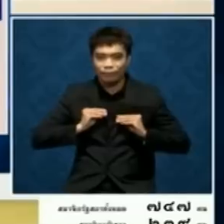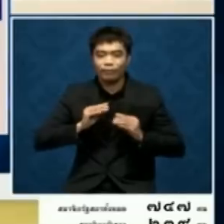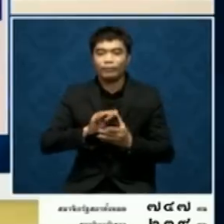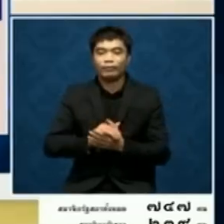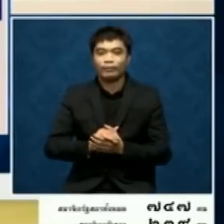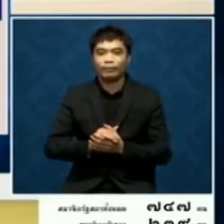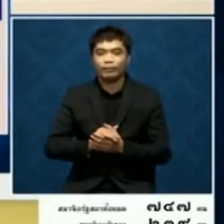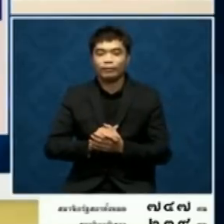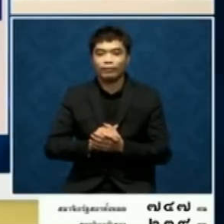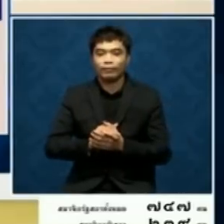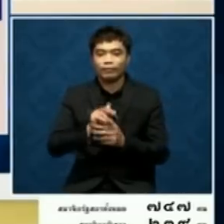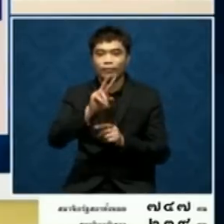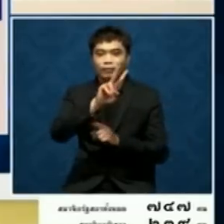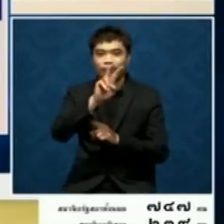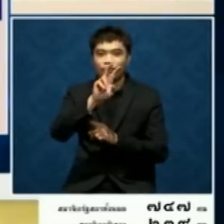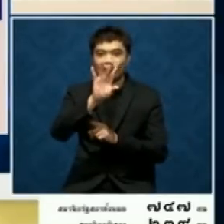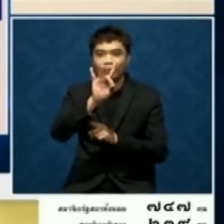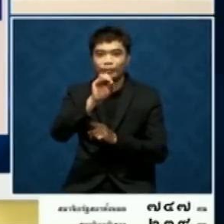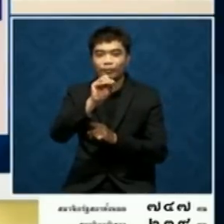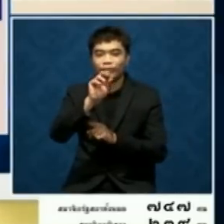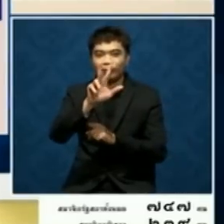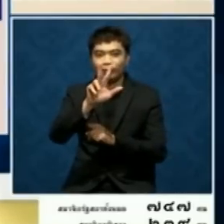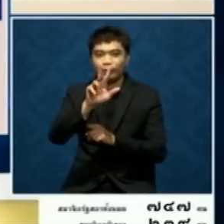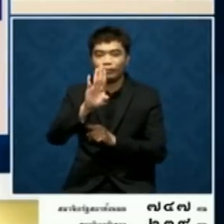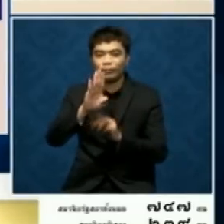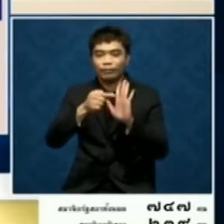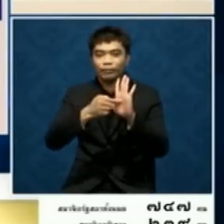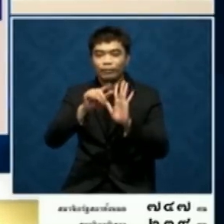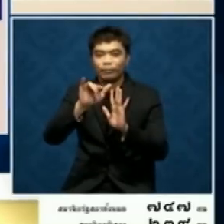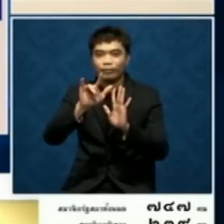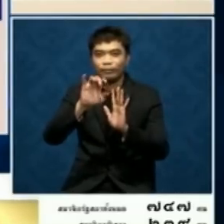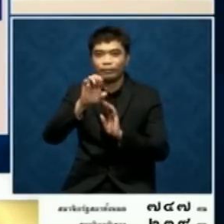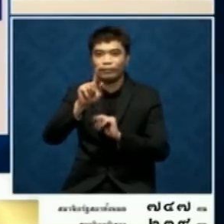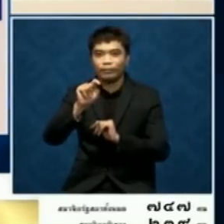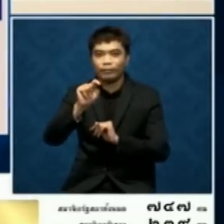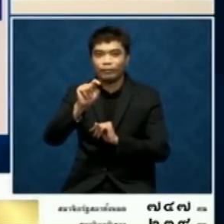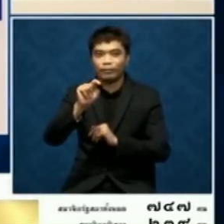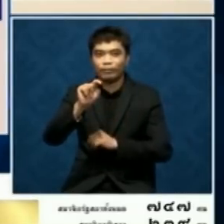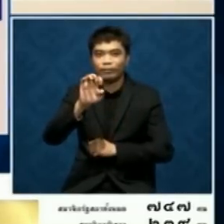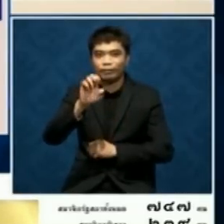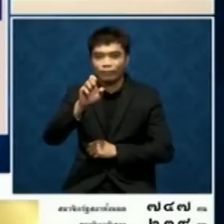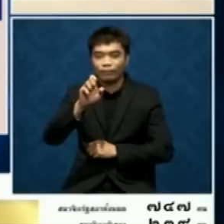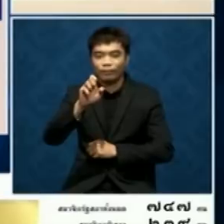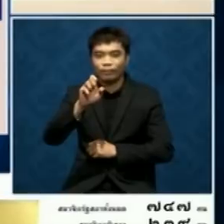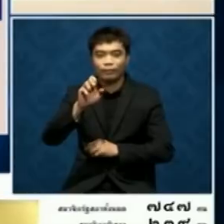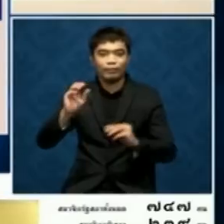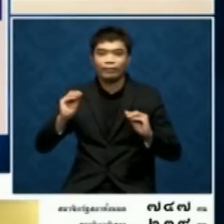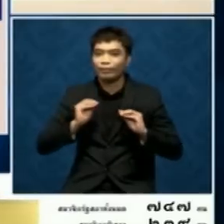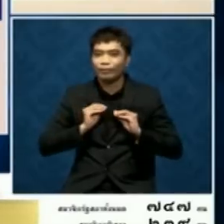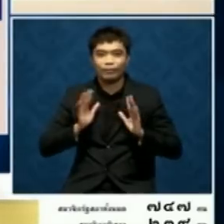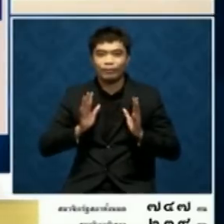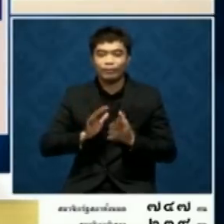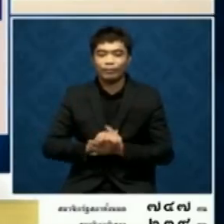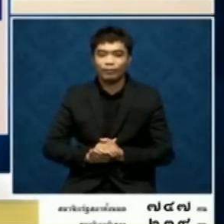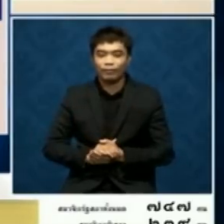ยอยากได้นโยบายนะอยากที่จะได้เรื่องของการต่อต้านเผด็จการต่างๆก็มีเพื่อไทยเป็นทางเลือกหลักแต่วันนี้มันมีทางเลือก